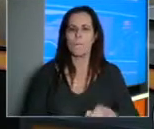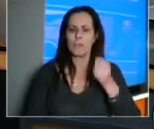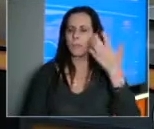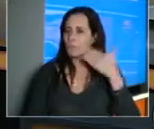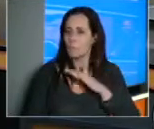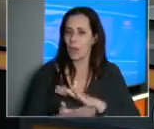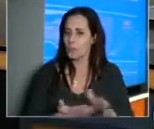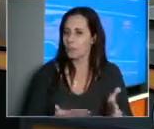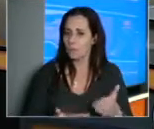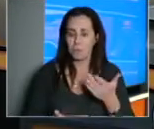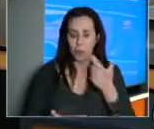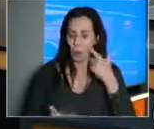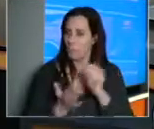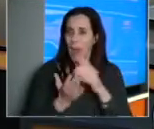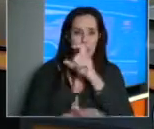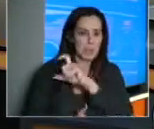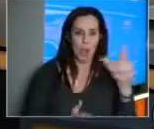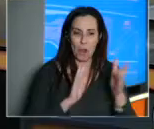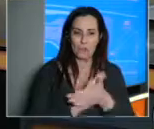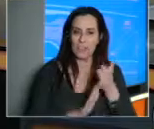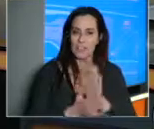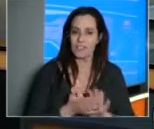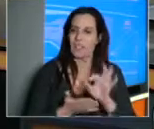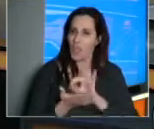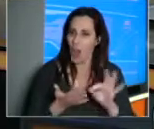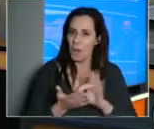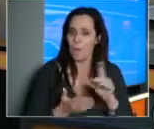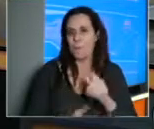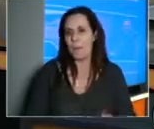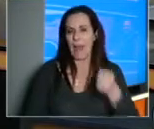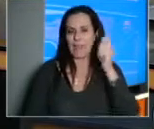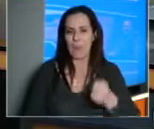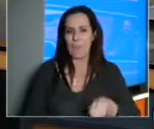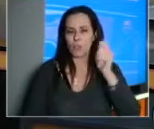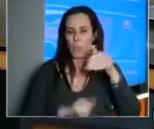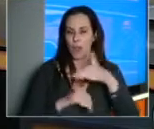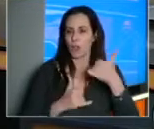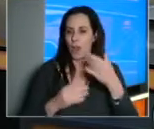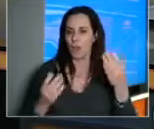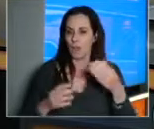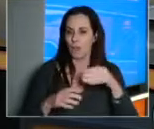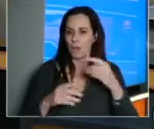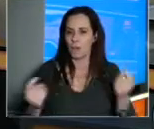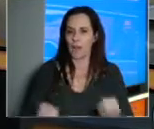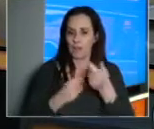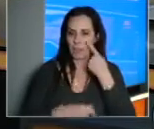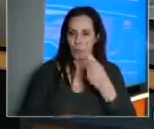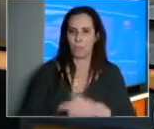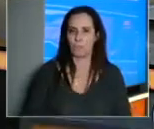הימים שפשוט היינו קמים לכותרת פעמיינת בעיתון? דוגמית מהשבוע האחרון. שכתוב בה מי מדליקי המסועות. עכשיו זה הופך לחלק מהקמפיין של